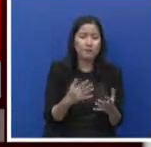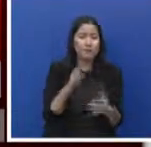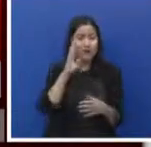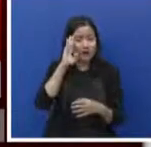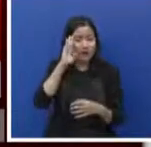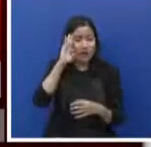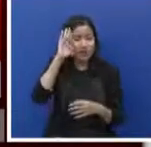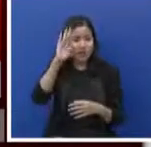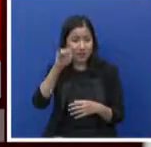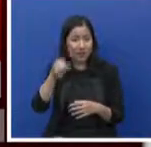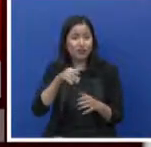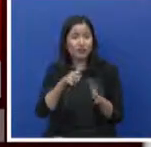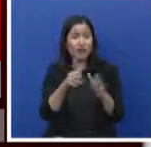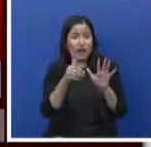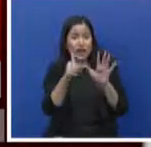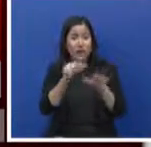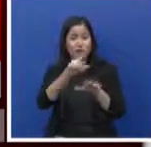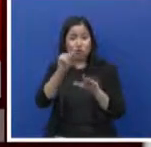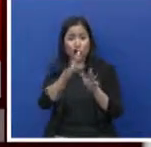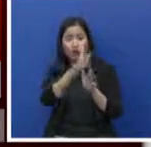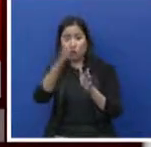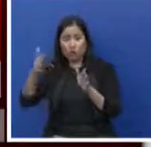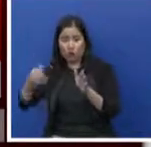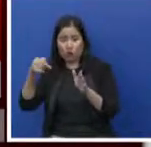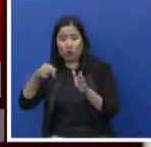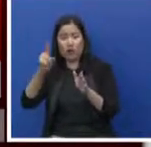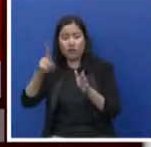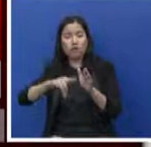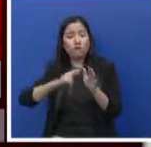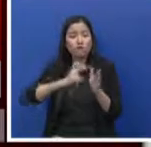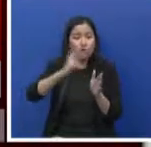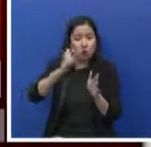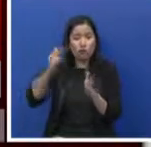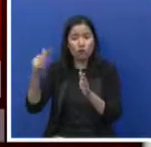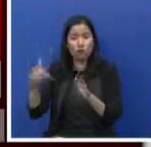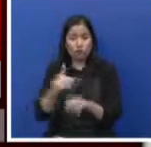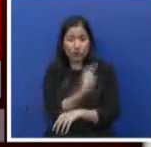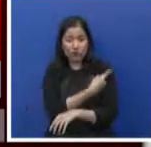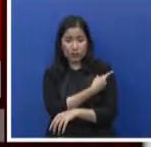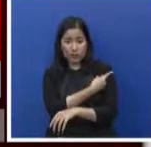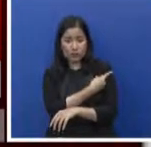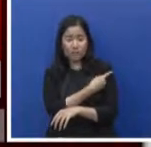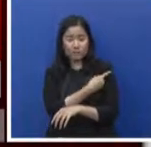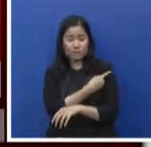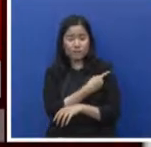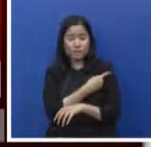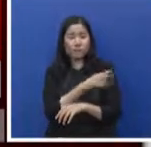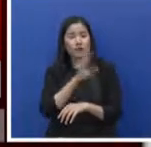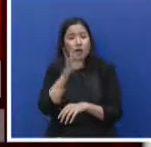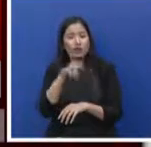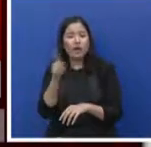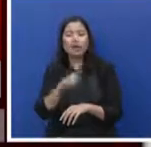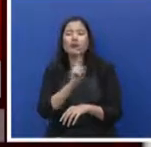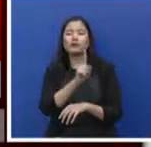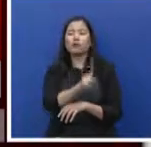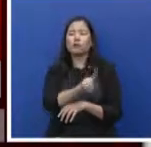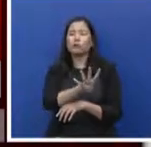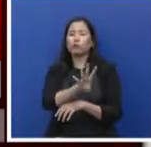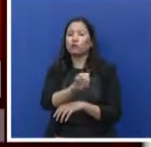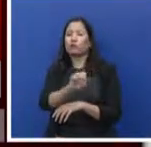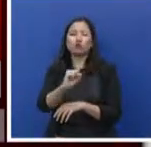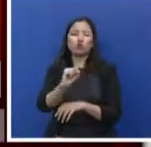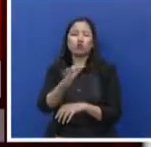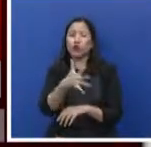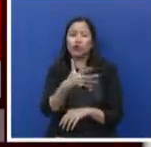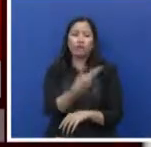nanti di semester kedua baru begitu jumlah vaksinnya penuh itu datang, kita harus bisa suntikan ke 140 jutaan